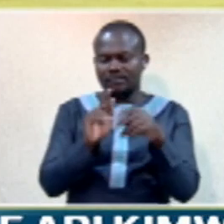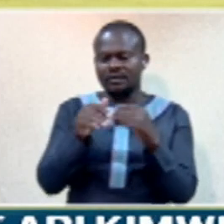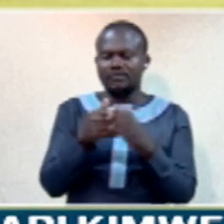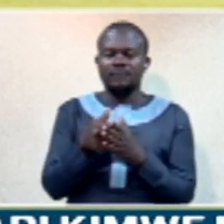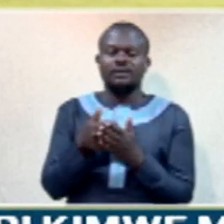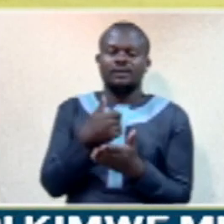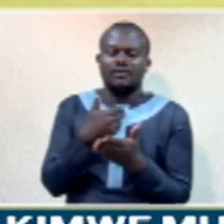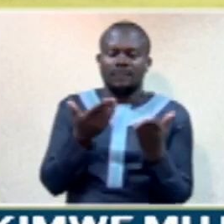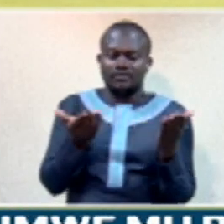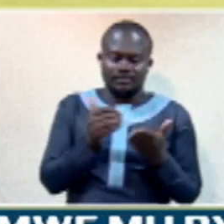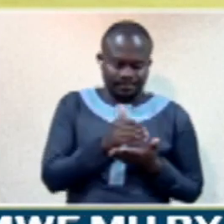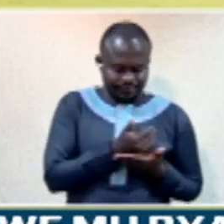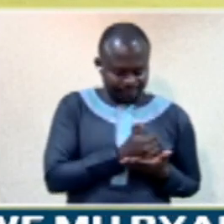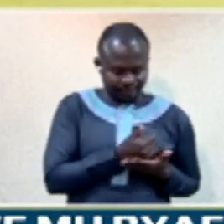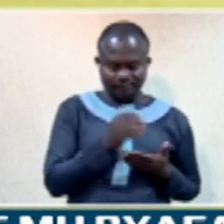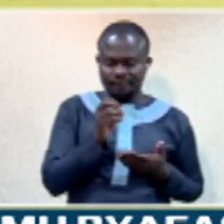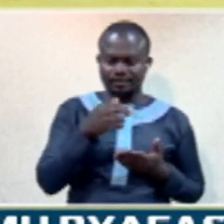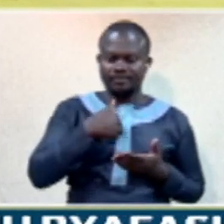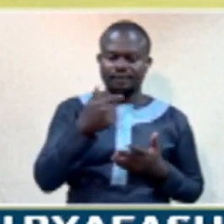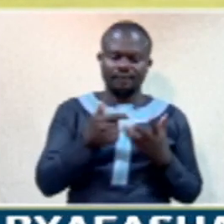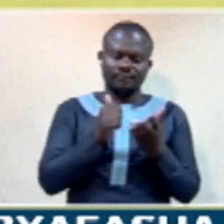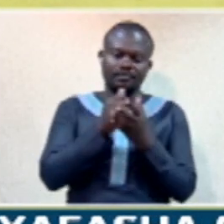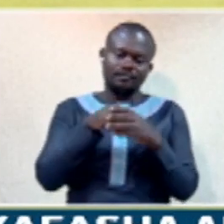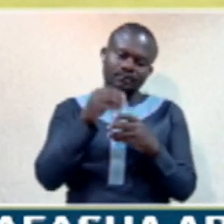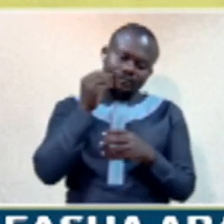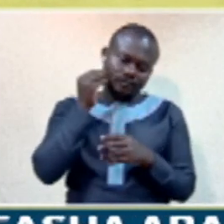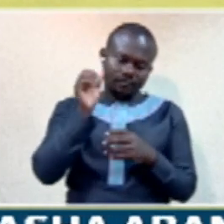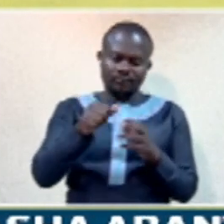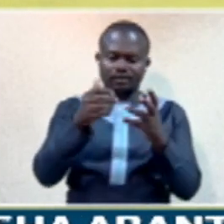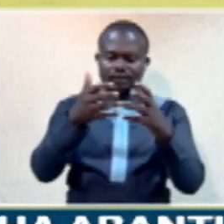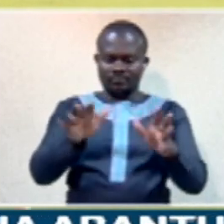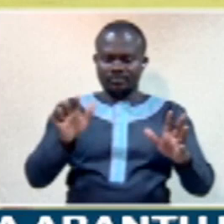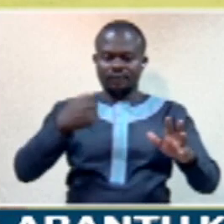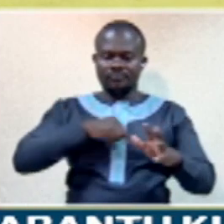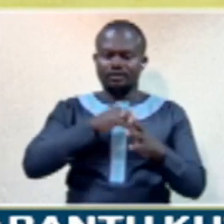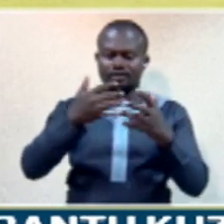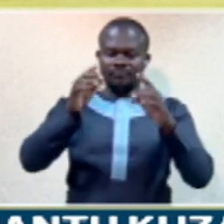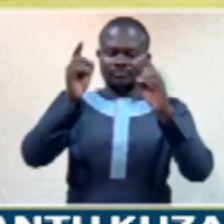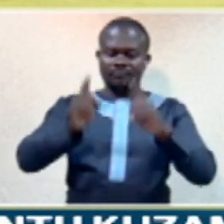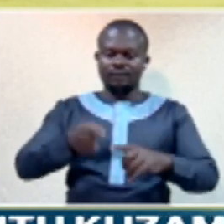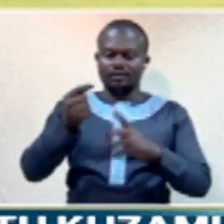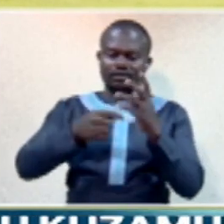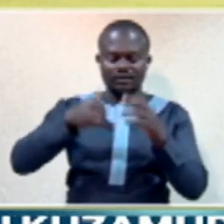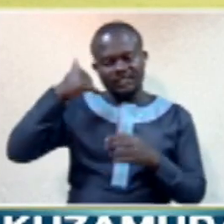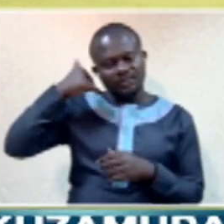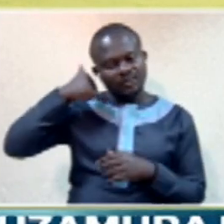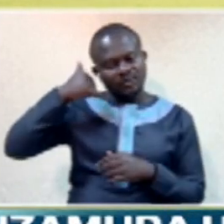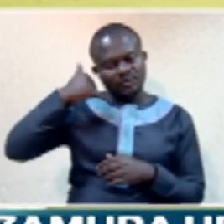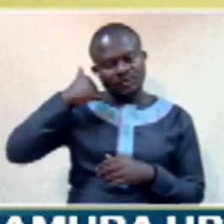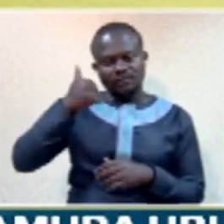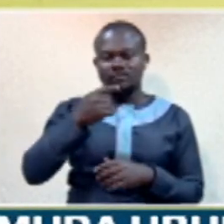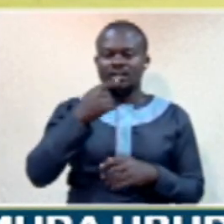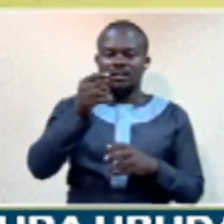ufite ubwizigame cyangwa se yari afite ibyimutunga mu nzu bikaba byashira twamaze kubagezaho imirongo ya telefone